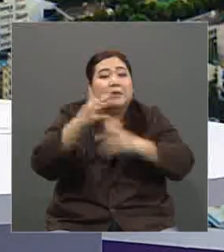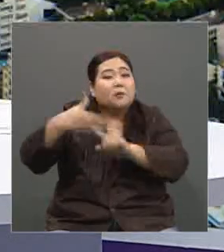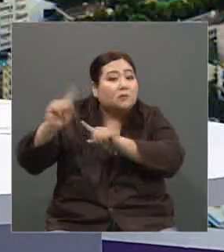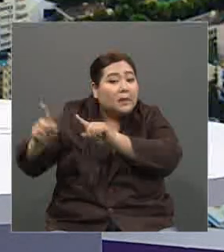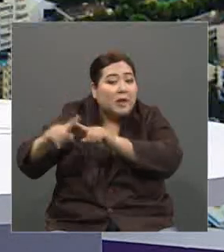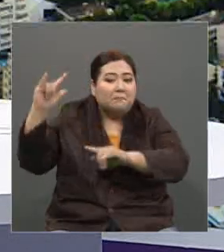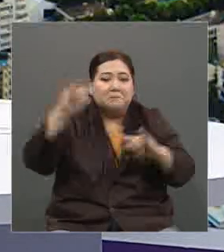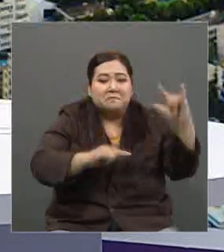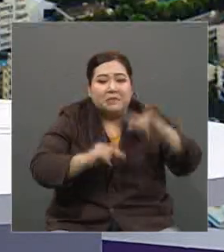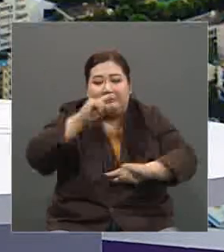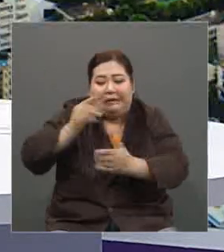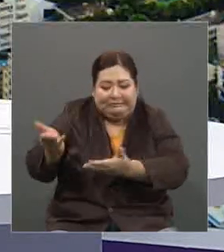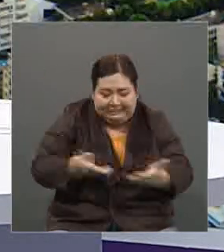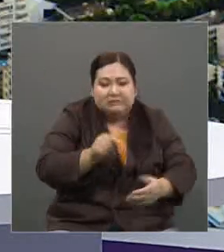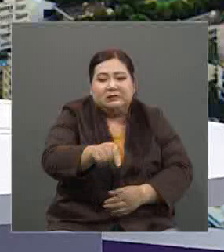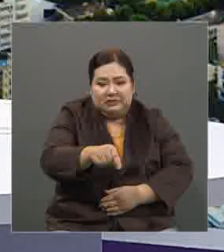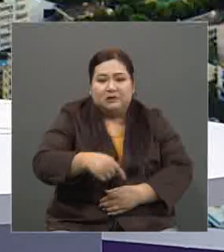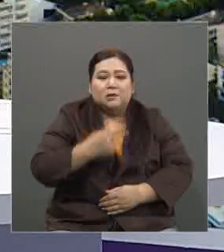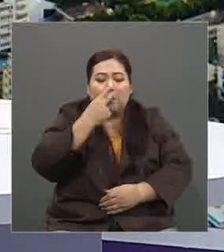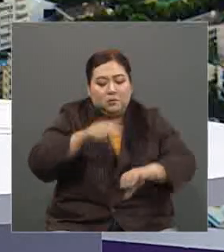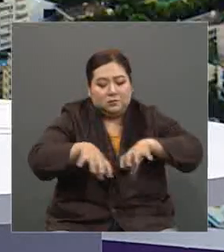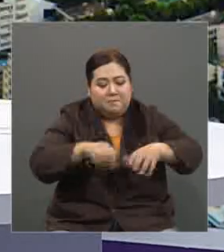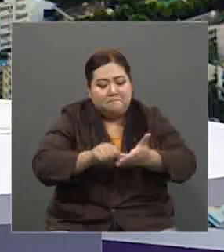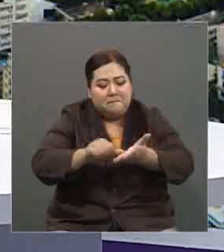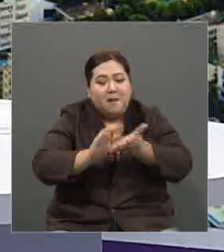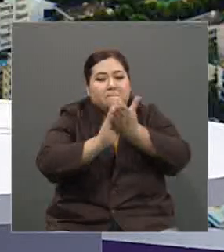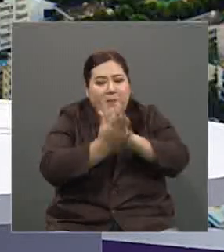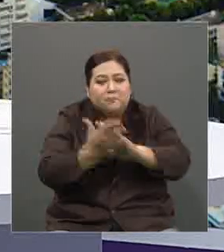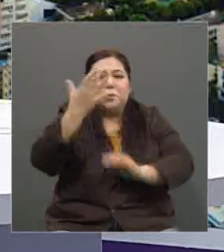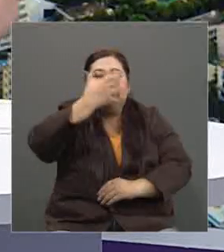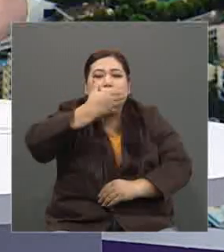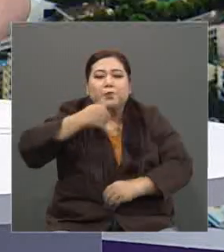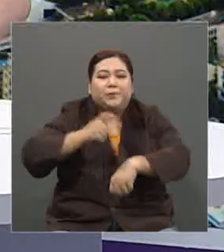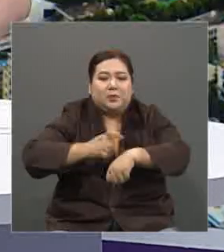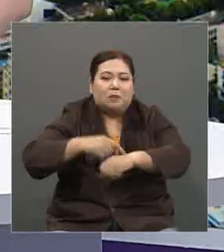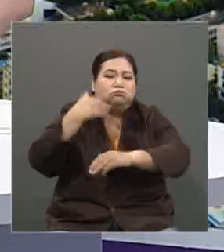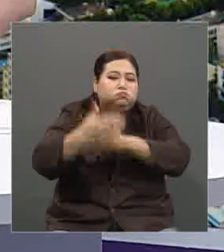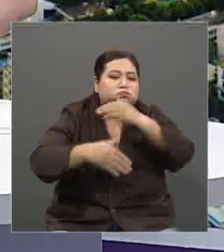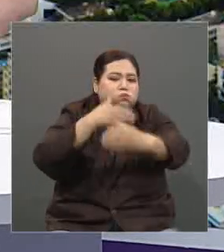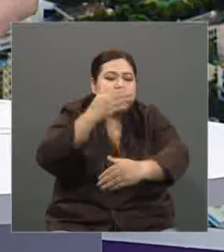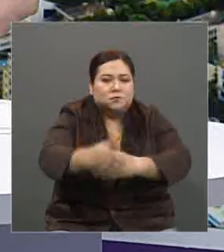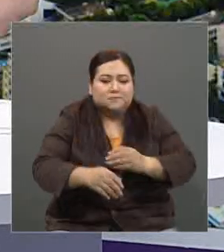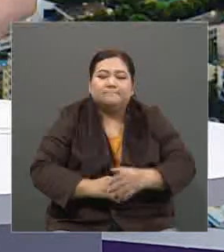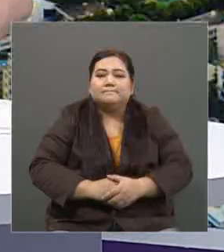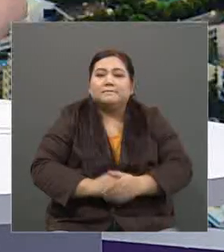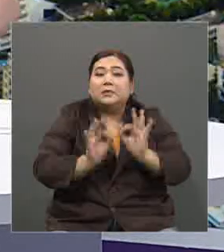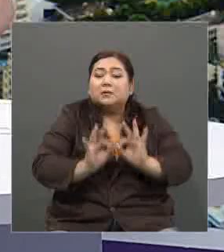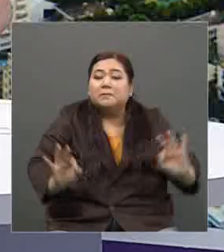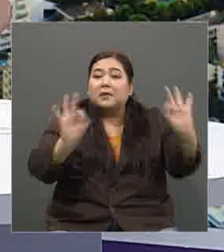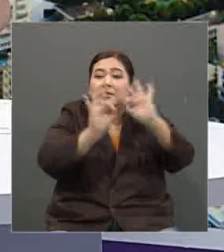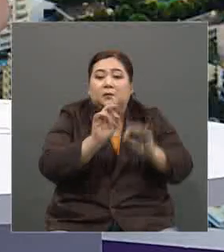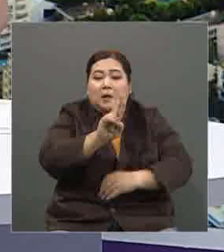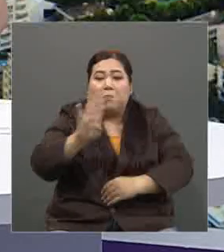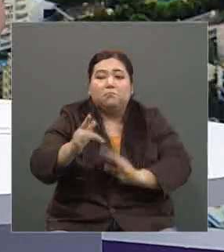ําเนวรฐบาลเพราะฉะนนอาจะตองมีการปรบปรงให้มีความโส่งานตามยุคตามสมัยนั่นเองสิงที่สำคัก็คอเรื่องของระบบระสาความเปอดไภ